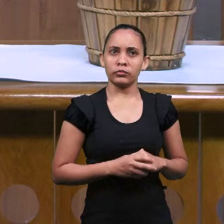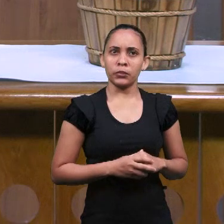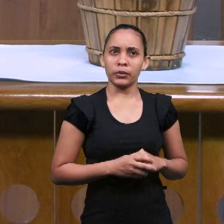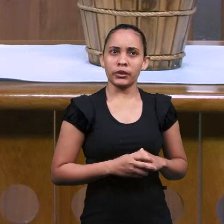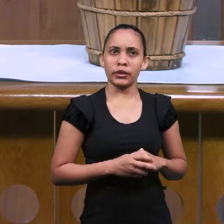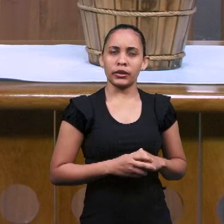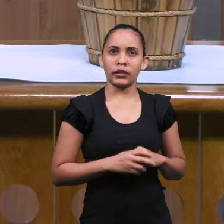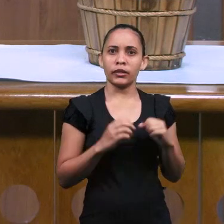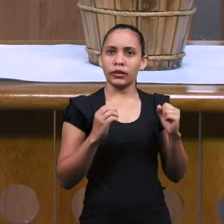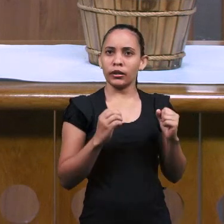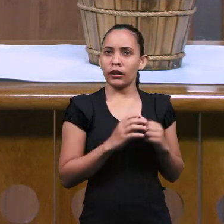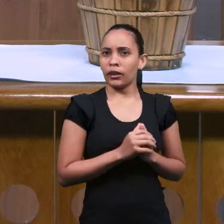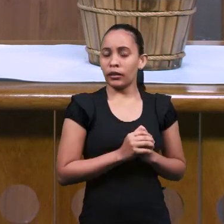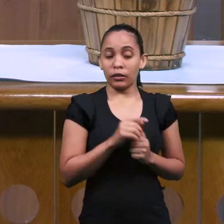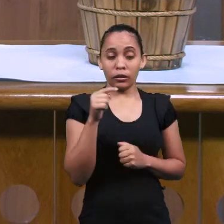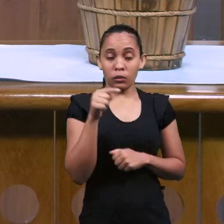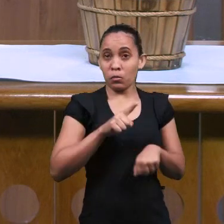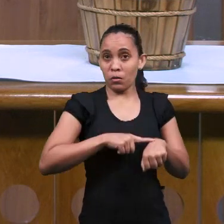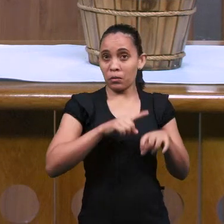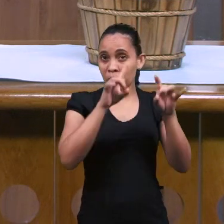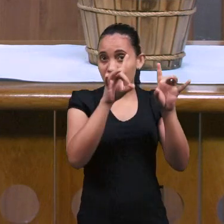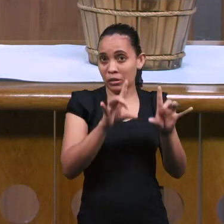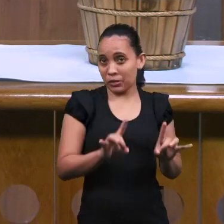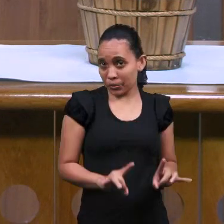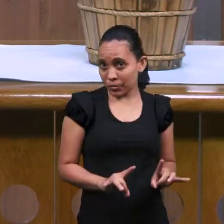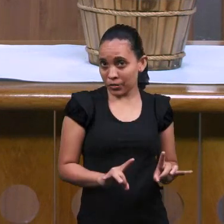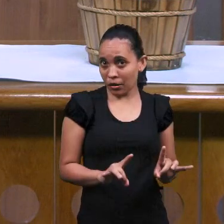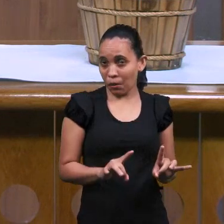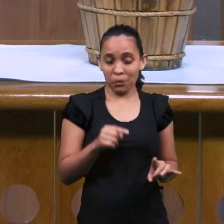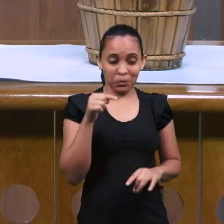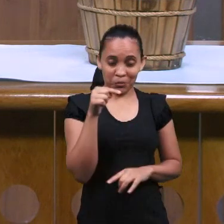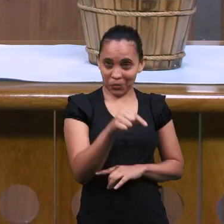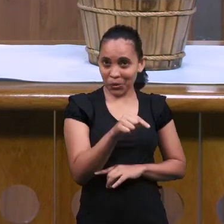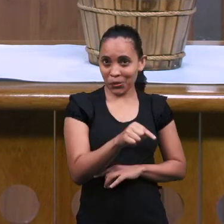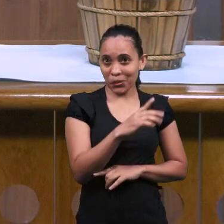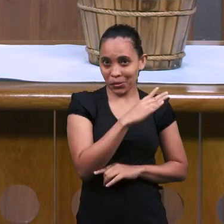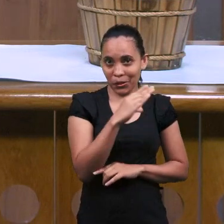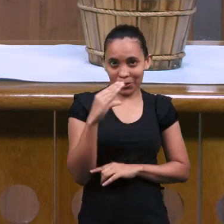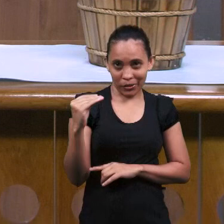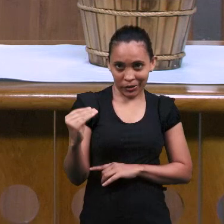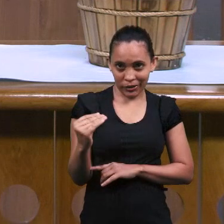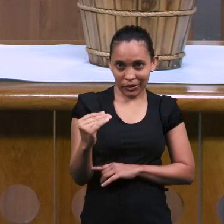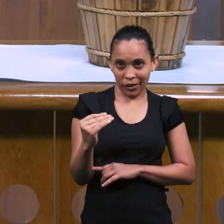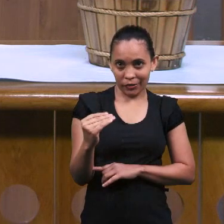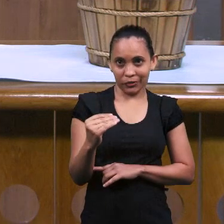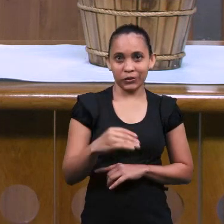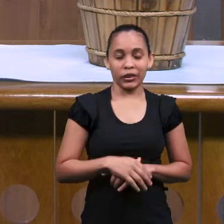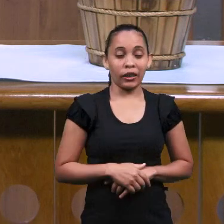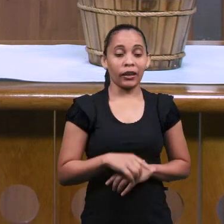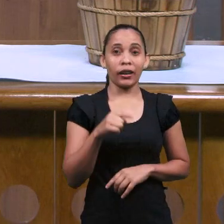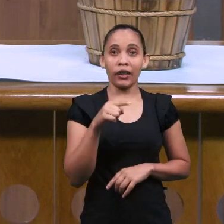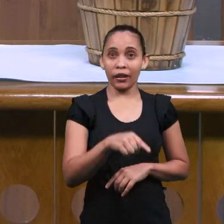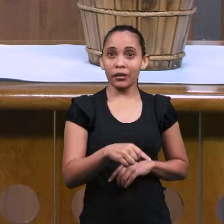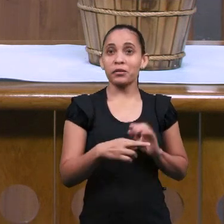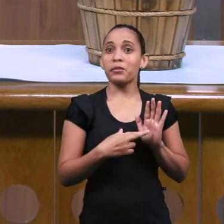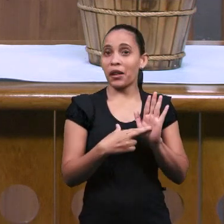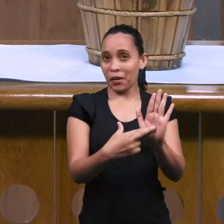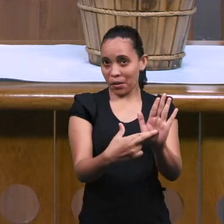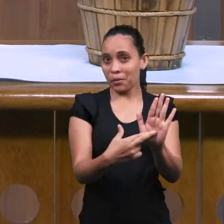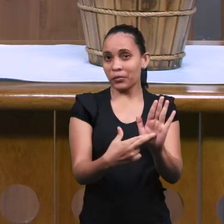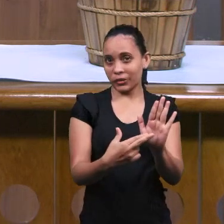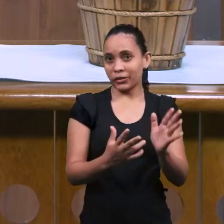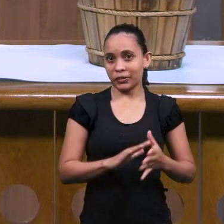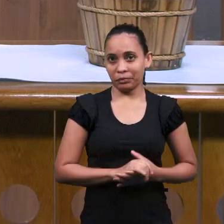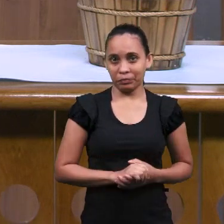on va le remercier au nom de tous les intermédiaires et adolescents de l'œuvre. Une invitation spéciale faite à notre frère de Belo Horizonte,